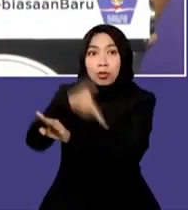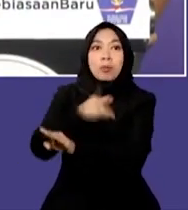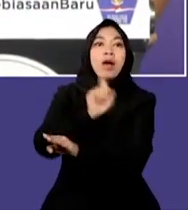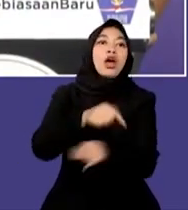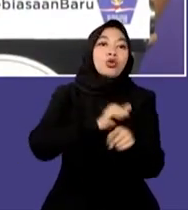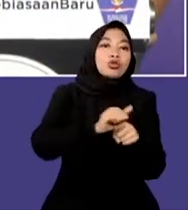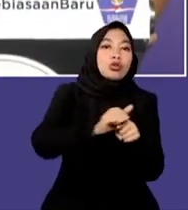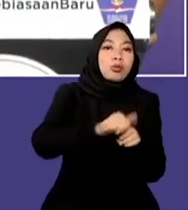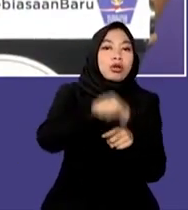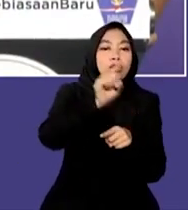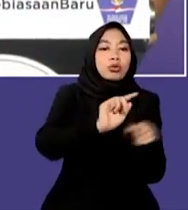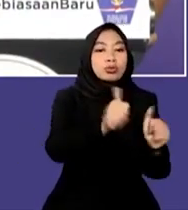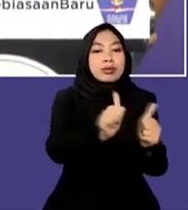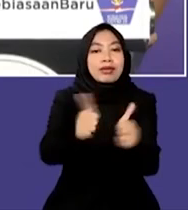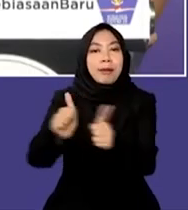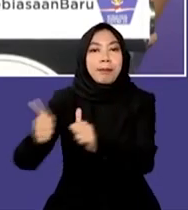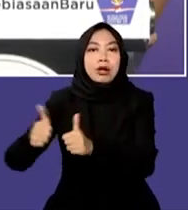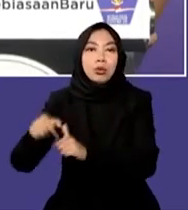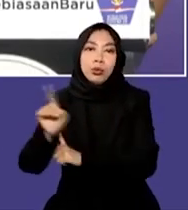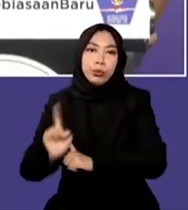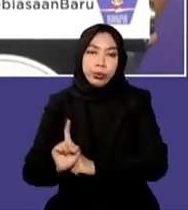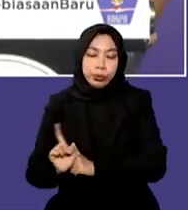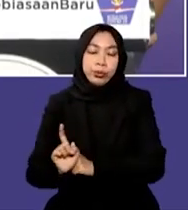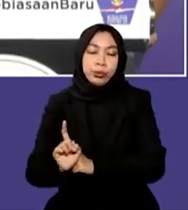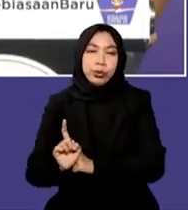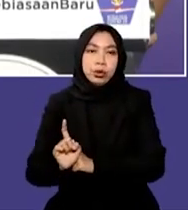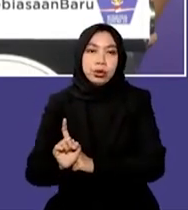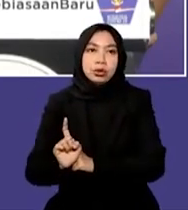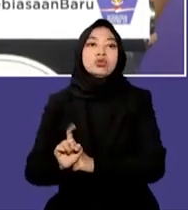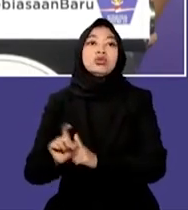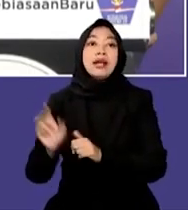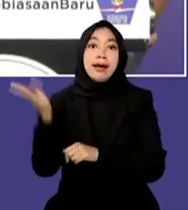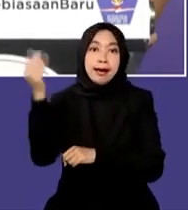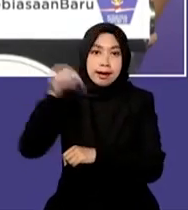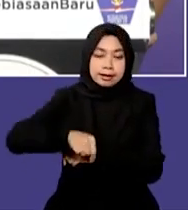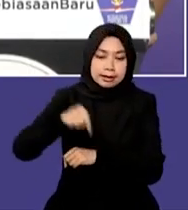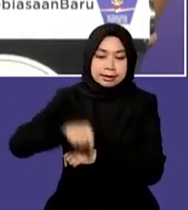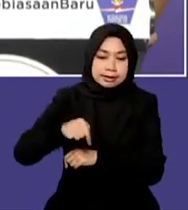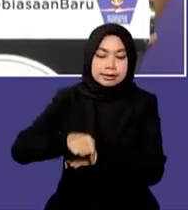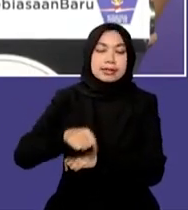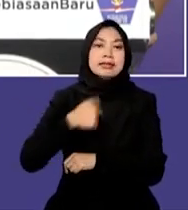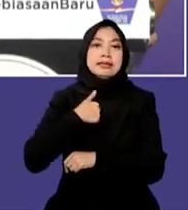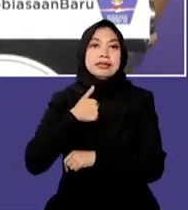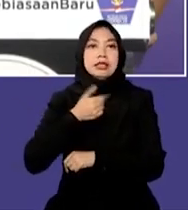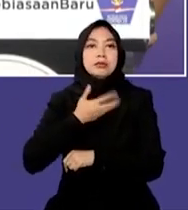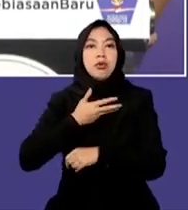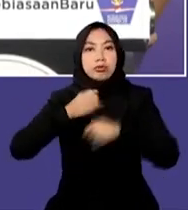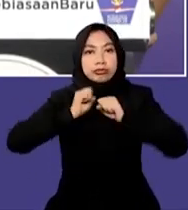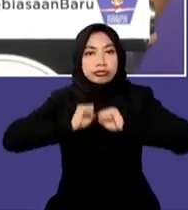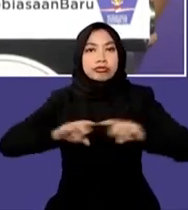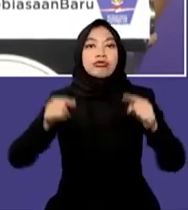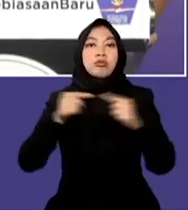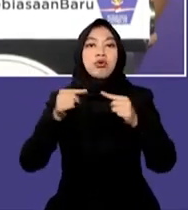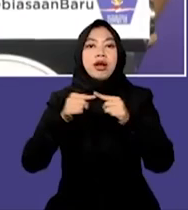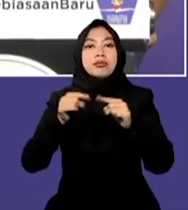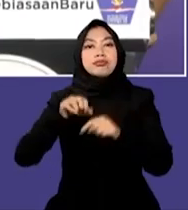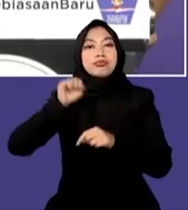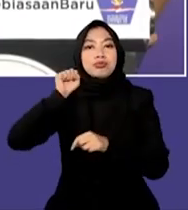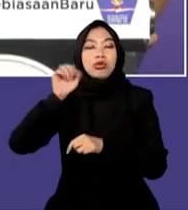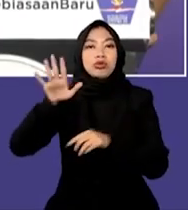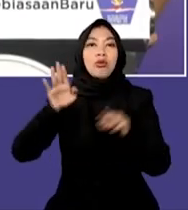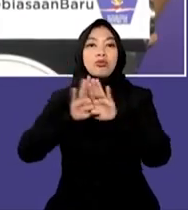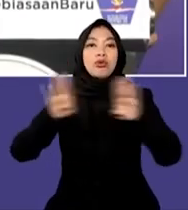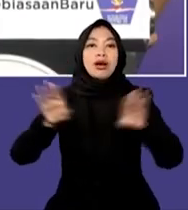matang dan selalu berkoordinasi pada saat hari ini kami ingin menyampaikan tentang hal tersebut dalam rangka